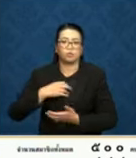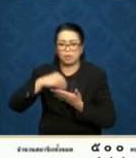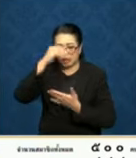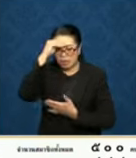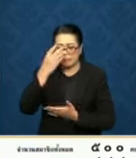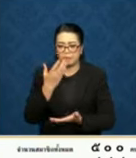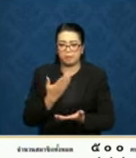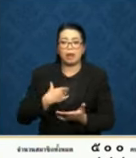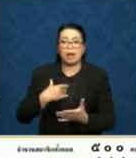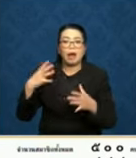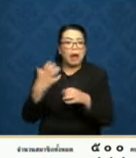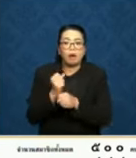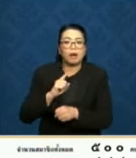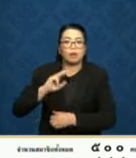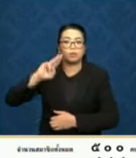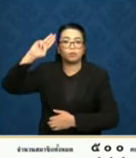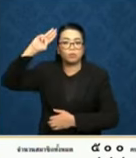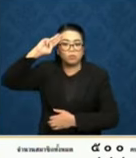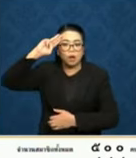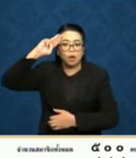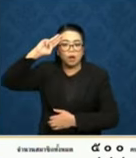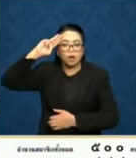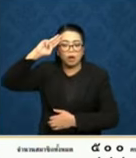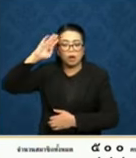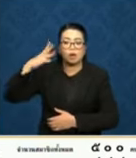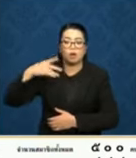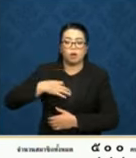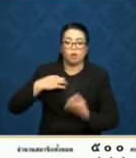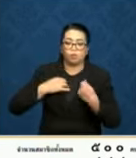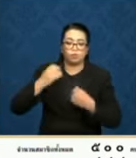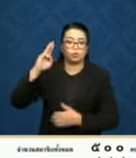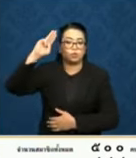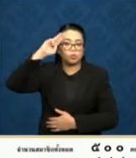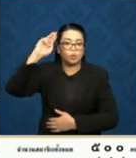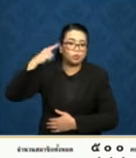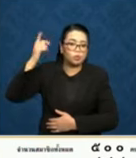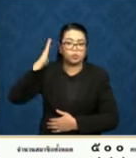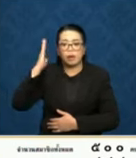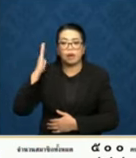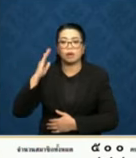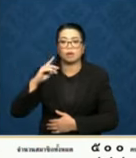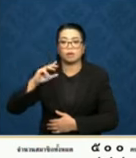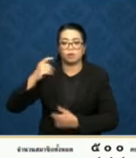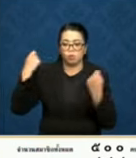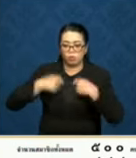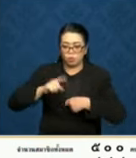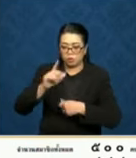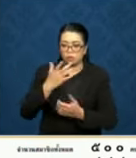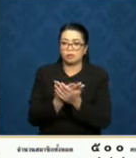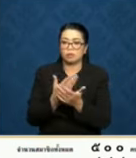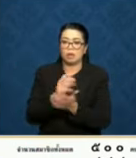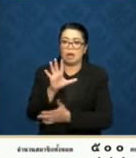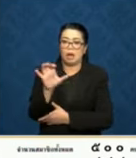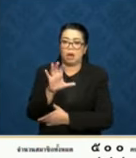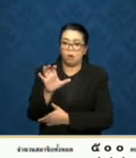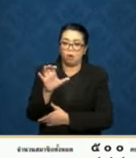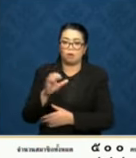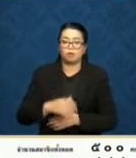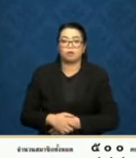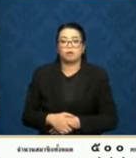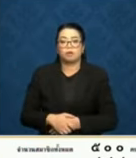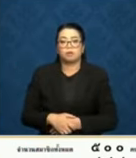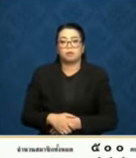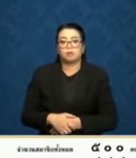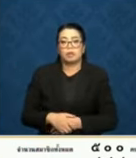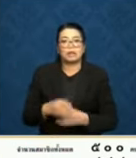เอายงไรกัชุลกเสือ-ุนัลียนครั กระทรวศึกษา อุหนุอยู่ทเฉลยระมาณ500 กวบาทซื้อชนัลยนชุหนึไม่พอ